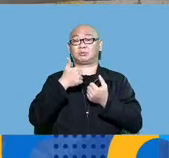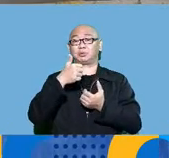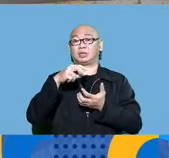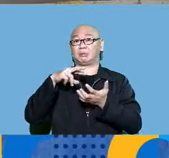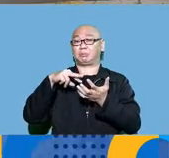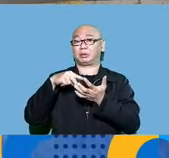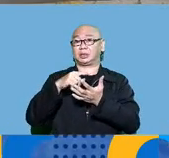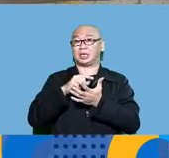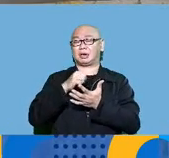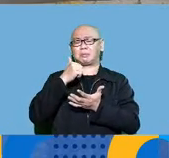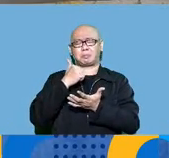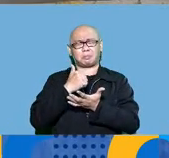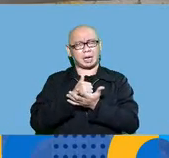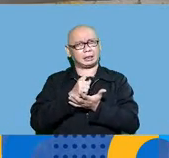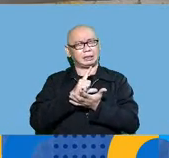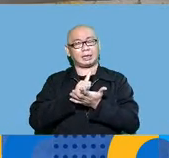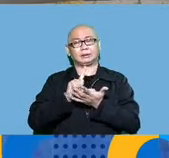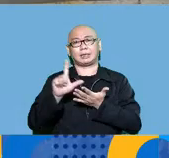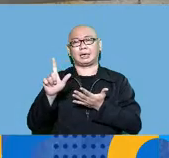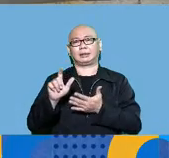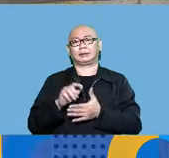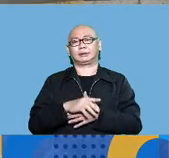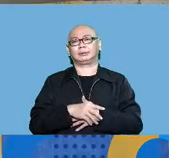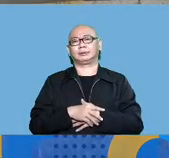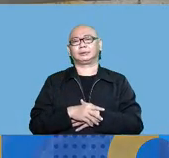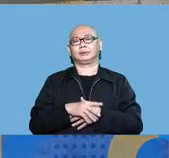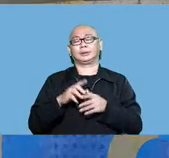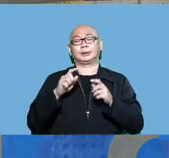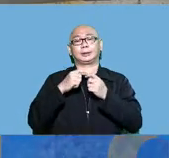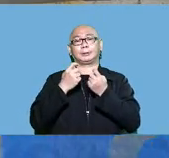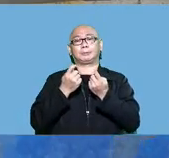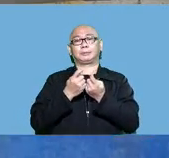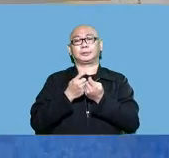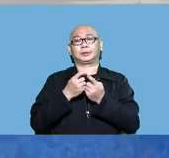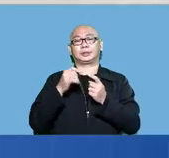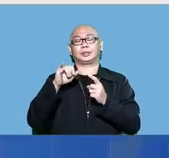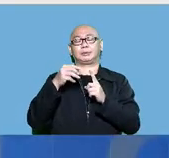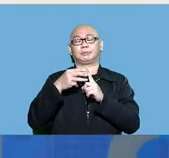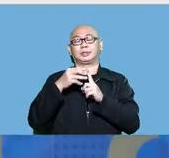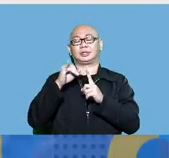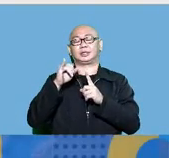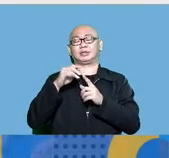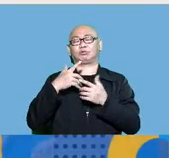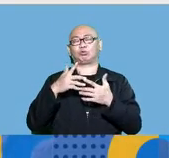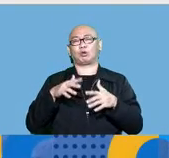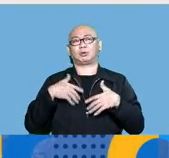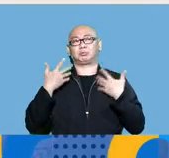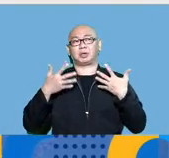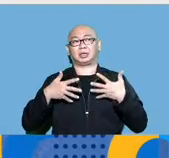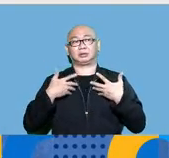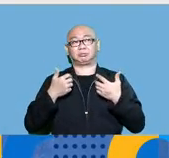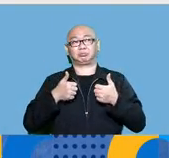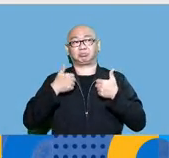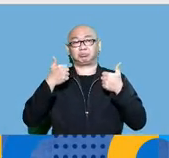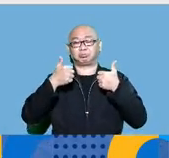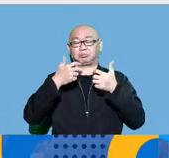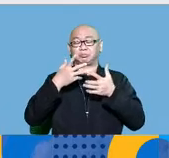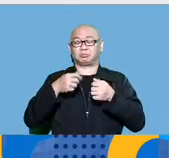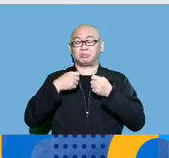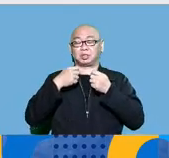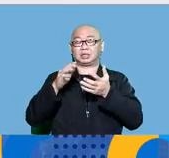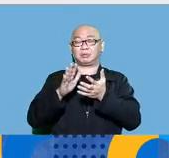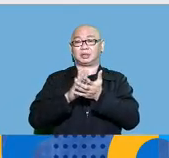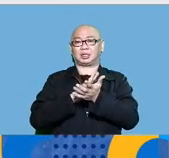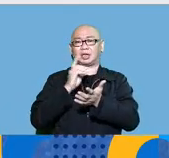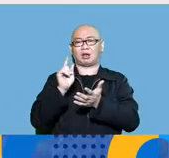berjalan dengan baik dan lancar. Tim JPII yang luar biasa, yang telah memberikan kesempatan lebih awal kepada